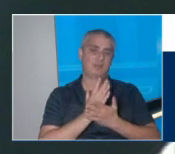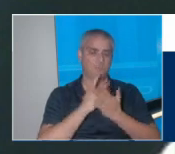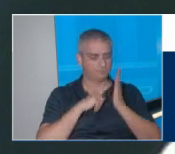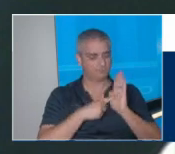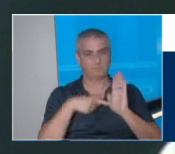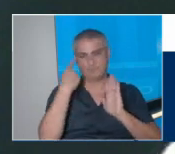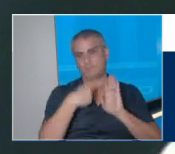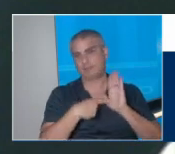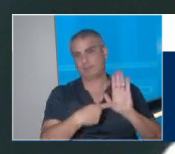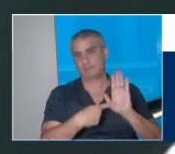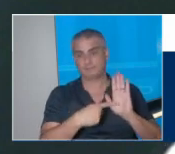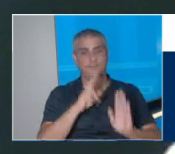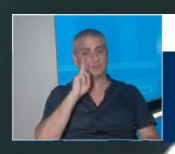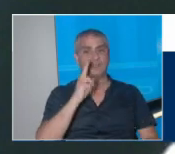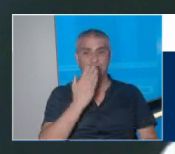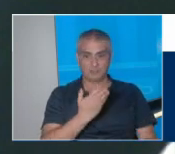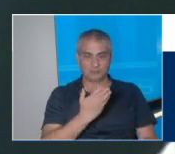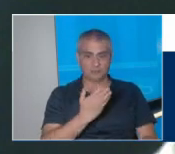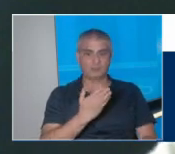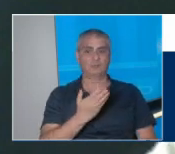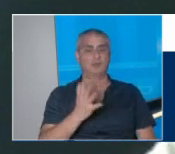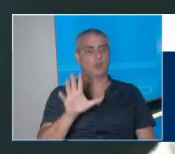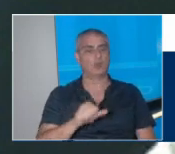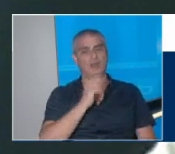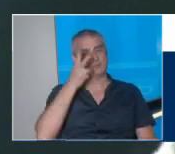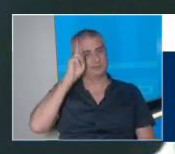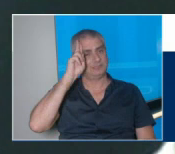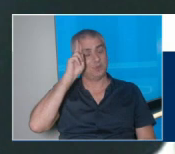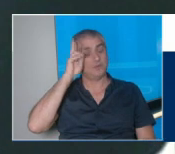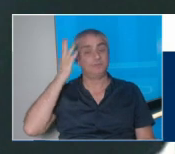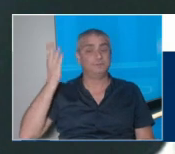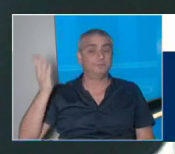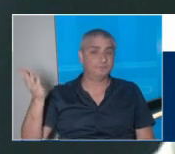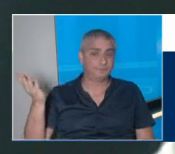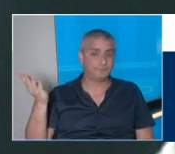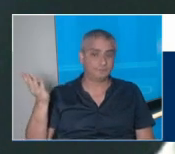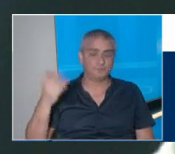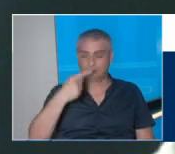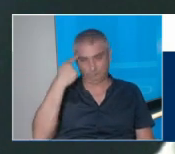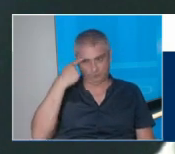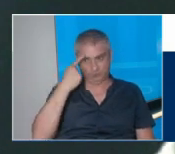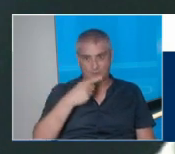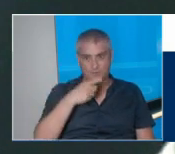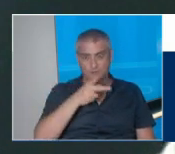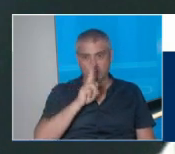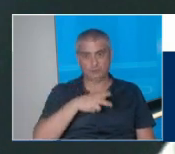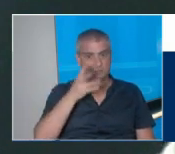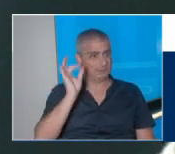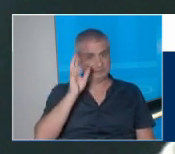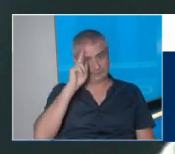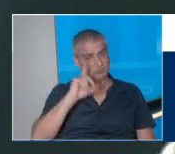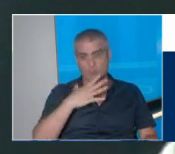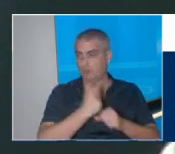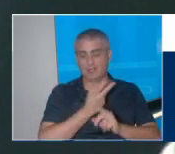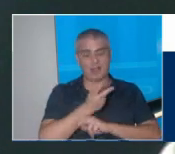בפומבי עם הפנים החוצה. הילד שקד לוקחת את הסיכון הזה, יודעת שיש פה סיכון שהיא לא תצליח